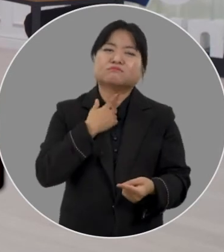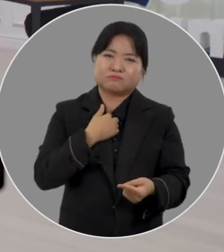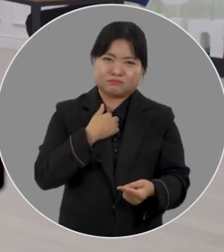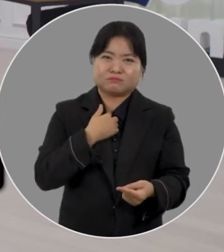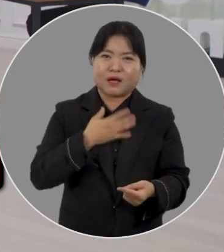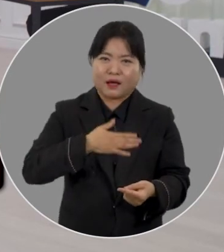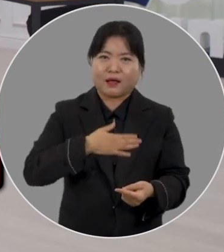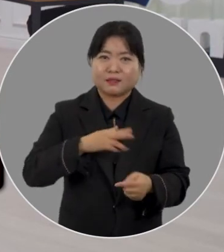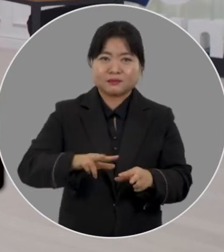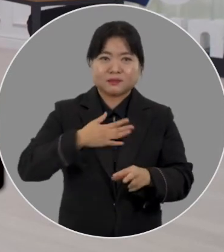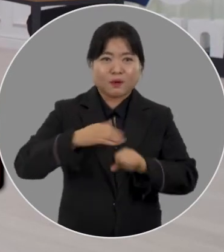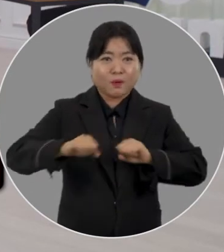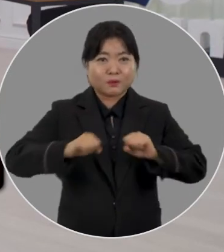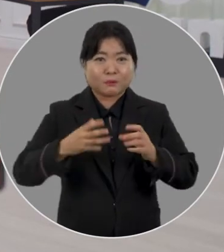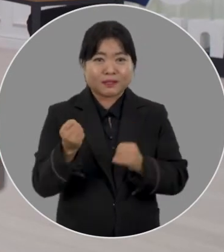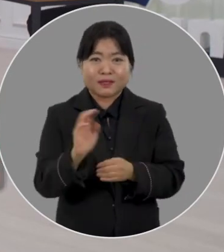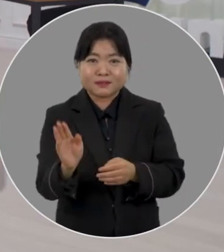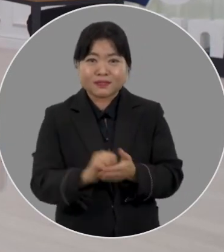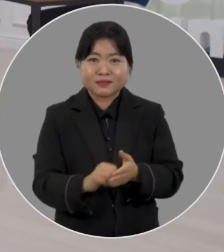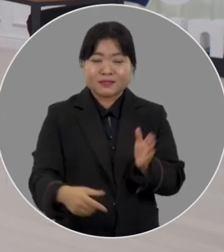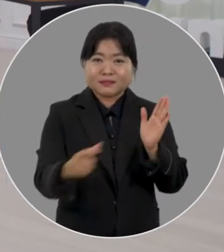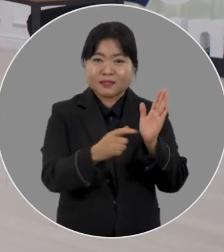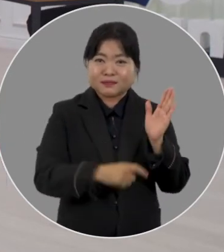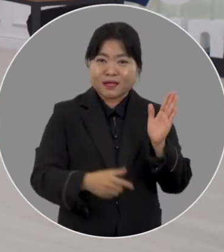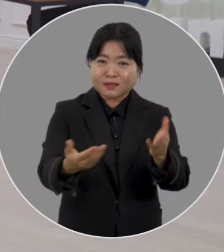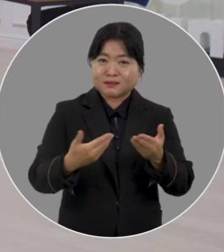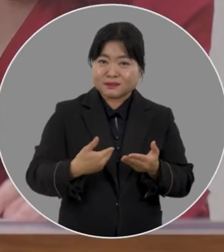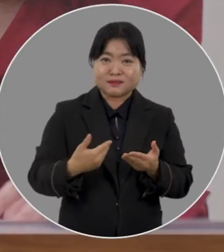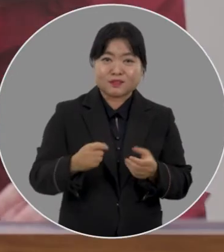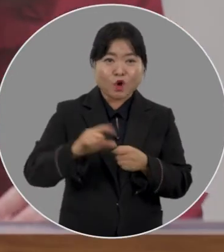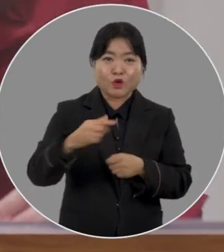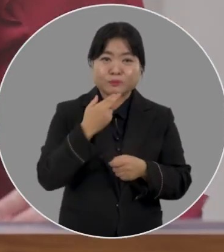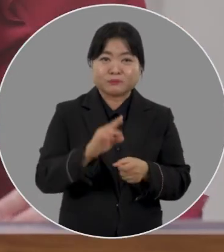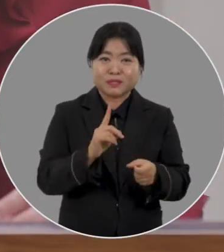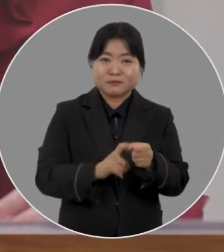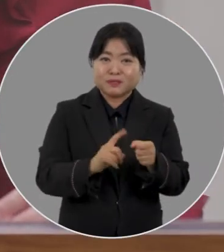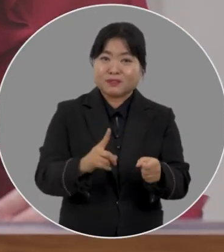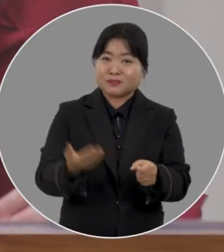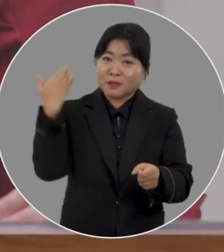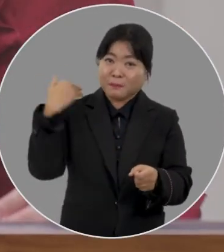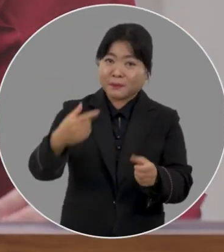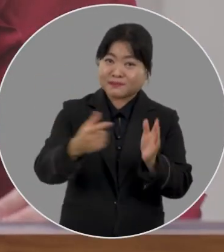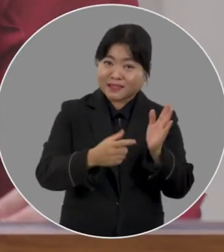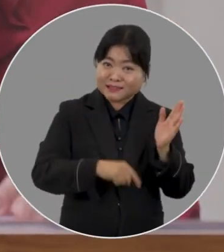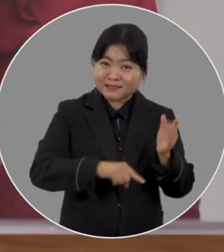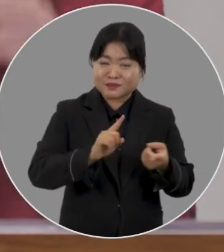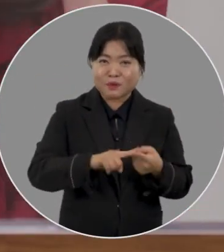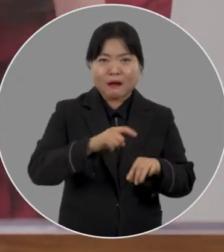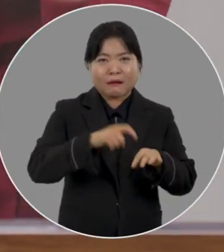아는데 지금은 제가 뭐 활동을 많이 안 하니까 댓글을 받을 일이 거의 없습니다만은 10여 년 전에 받은 댓글도 아직까지